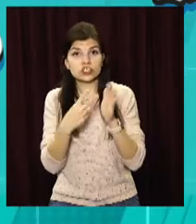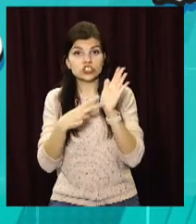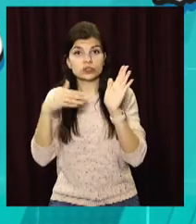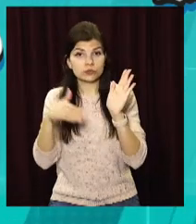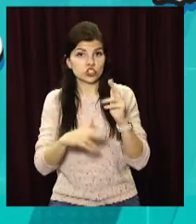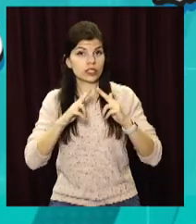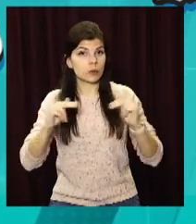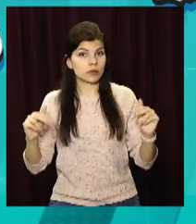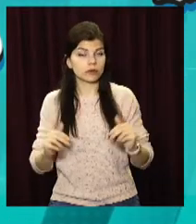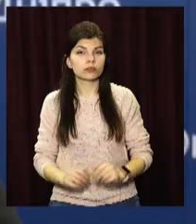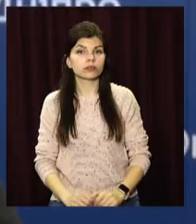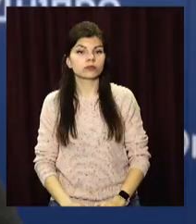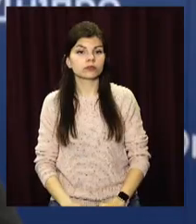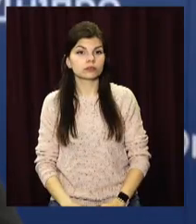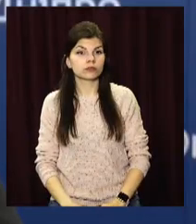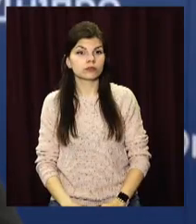тисяч дніпрян.